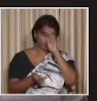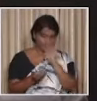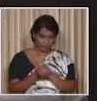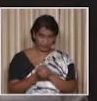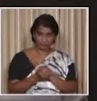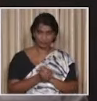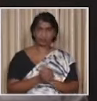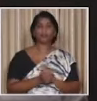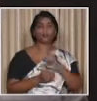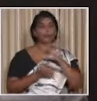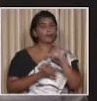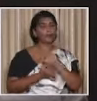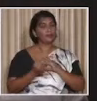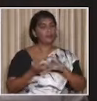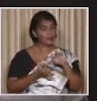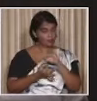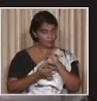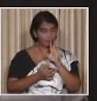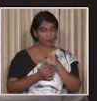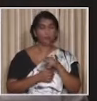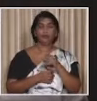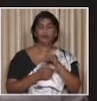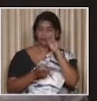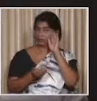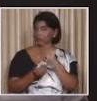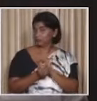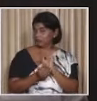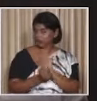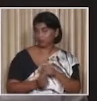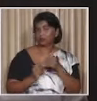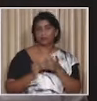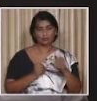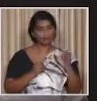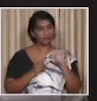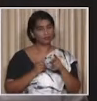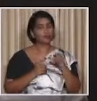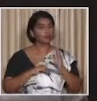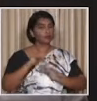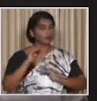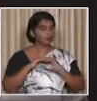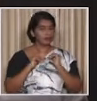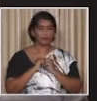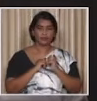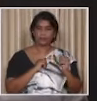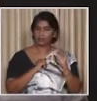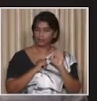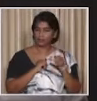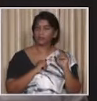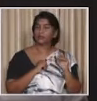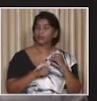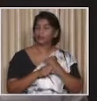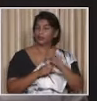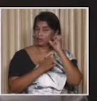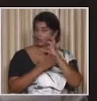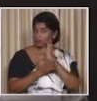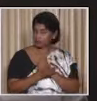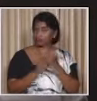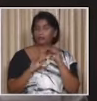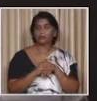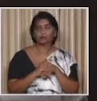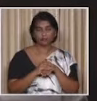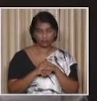සඳහා, එතකොට ප්‍රජාතන්ත්‍රවාදී ආරක්ෂාව සඳහා තිබෙන ක්‍රමවේදය ආණ්ඩුක්‍රම ව්‍යවස්ථාව